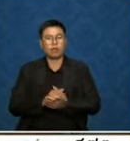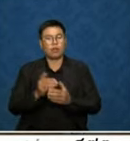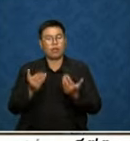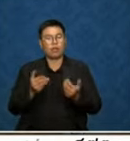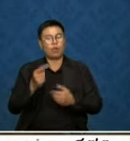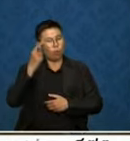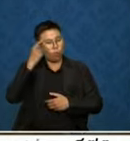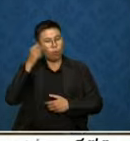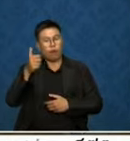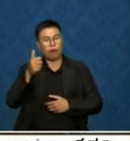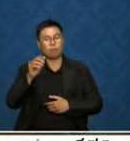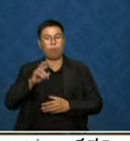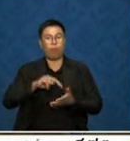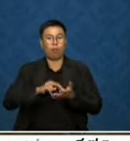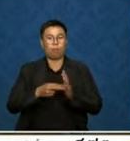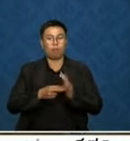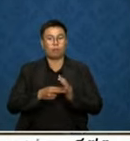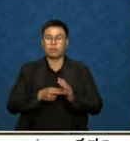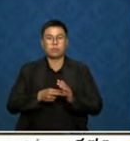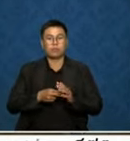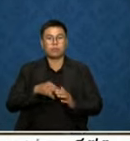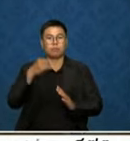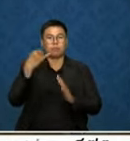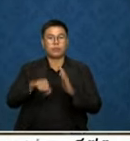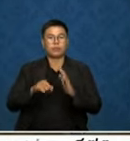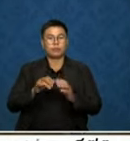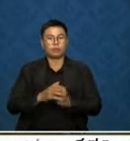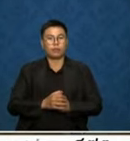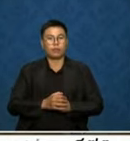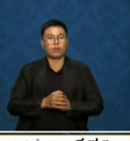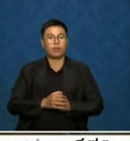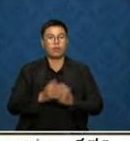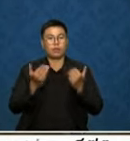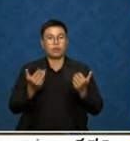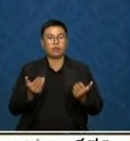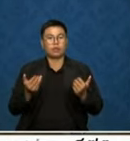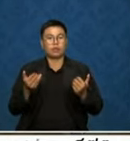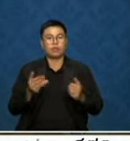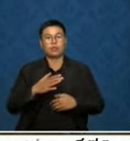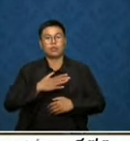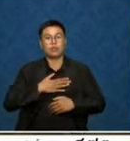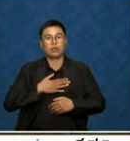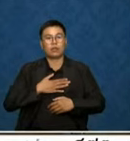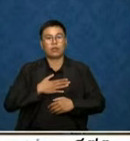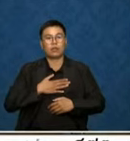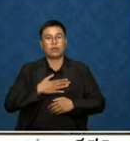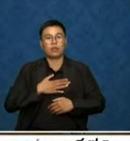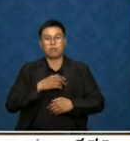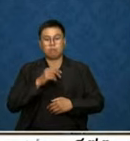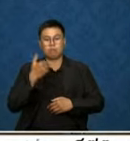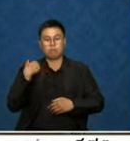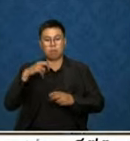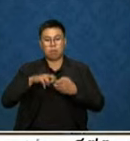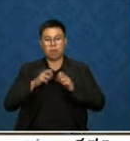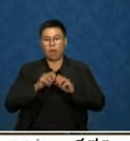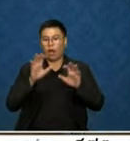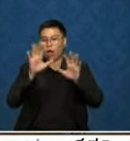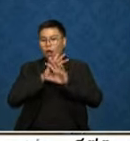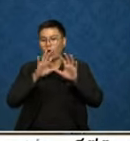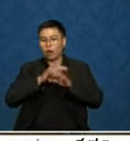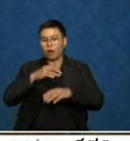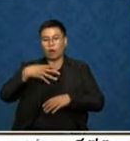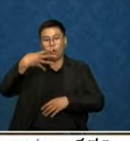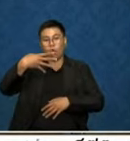คราะห์ได้เลยเป็นแชร์ลูกโซ่อย่างแน่นอนนะครับเพราะฉะนั้นในวันนี้เนี่ยถ้าเข้าข่ายแบบนี้เนี่ยผมคิดว่าดีไอคอน